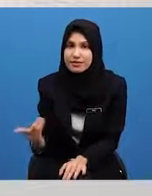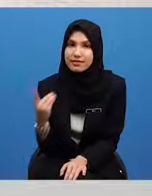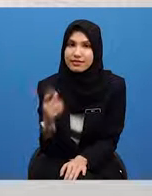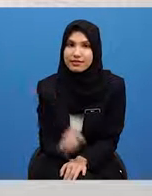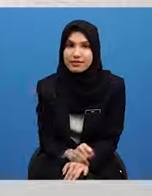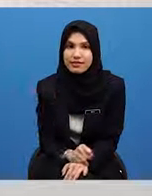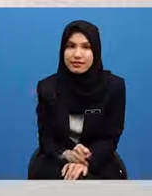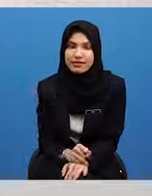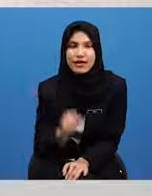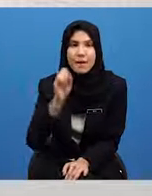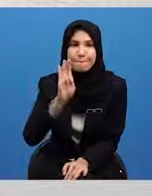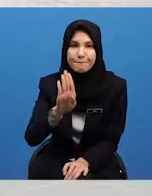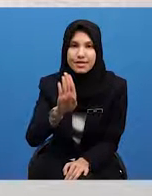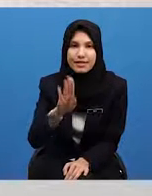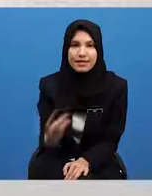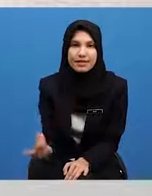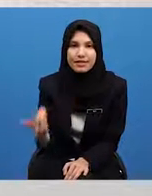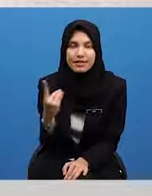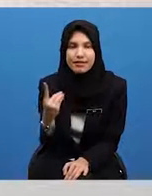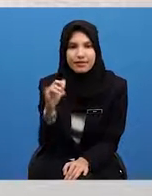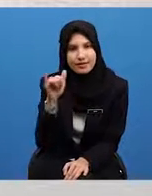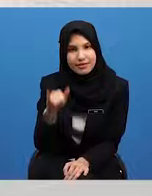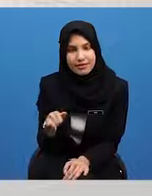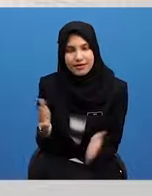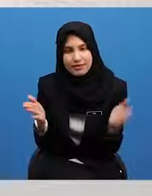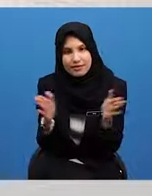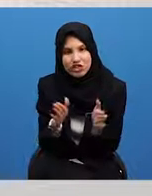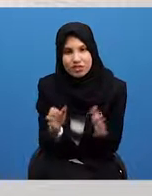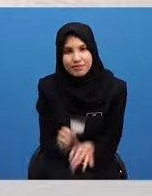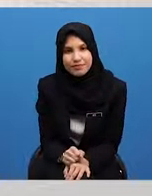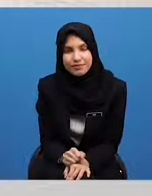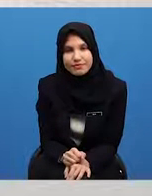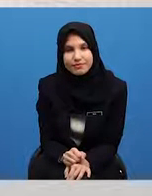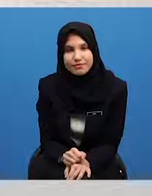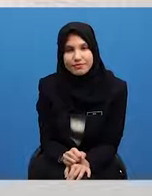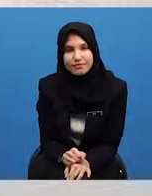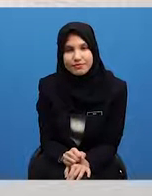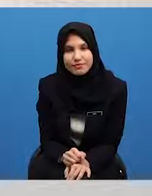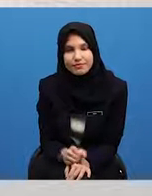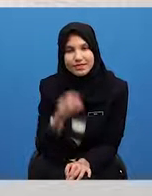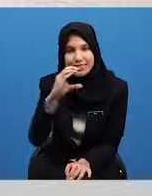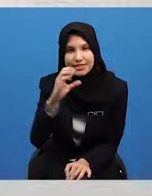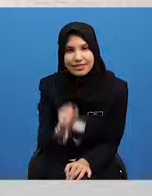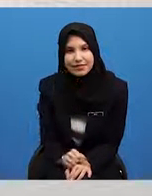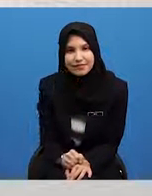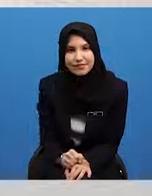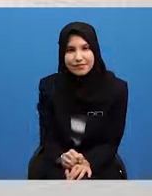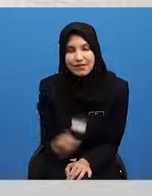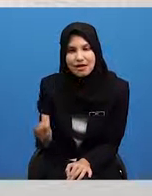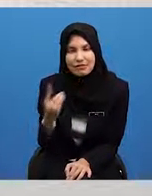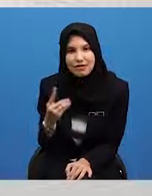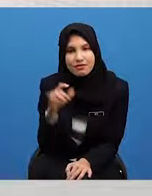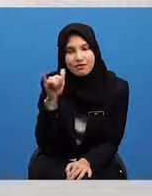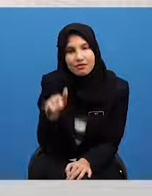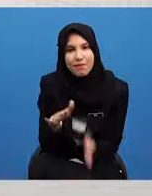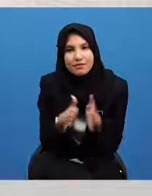daya. B. Daya yang kecil. C. Daya